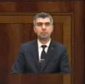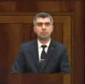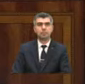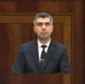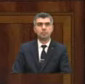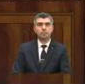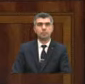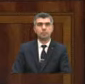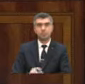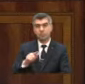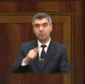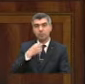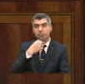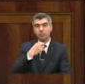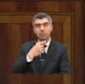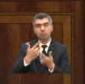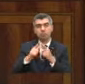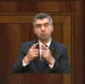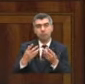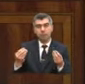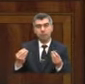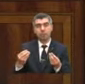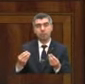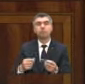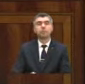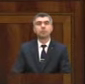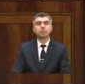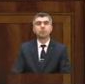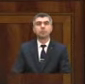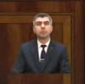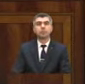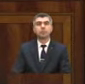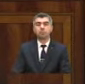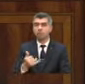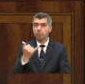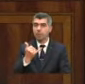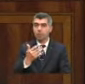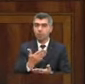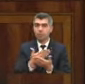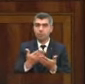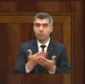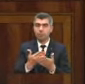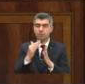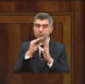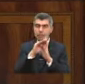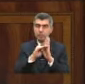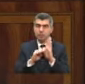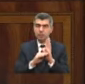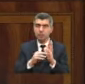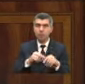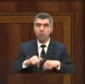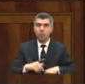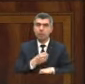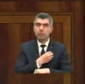بعض توصيات نرى أنه هناك حاجة ملحة إلى في الهيكل التنظيمي لوزارة الصحة تكون